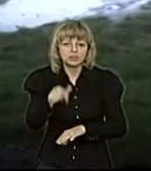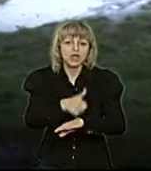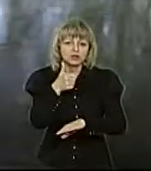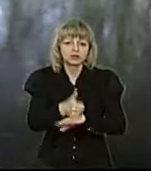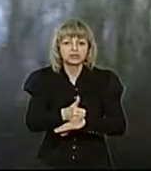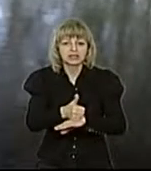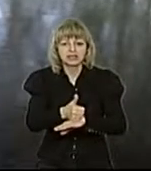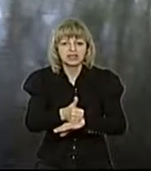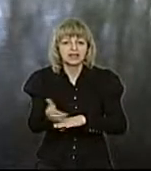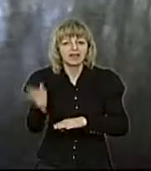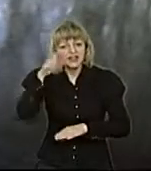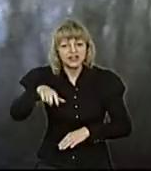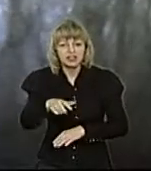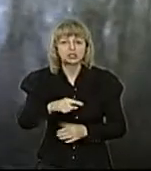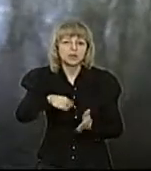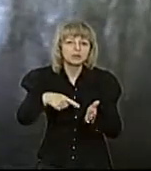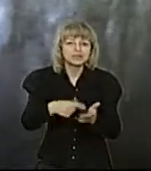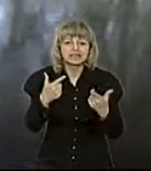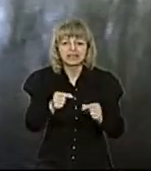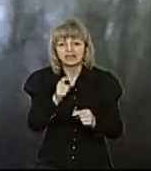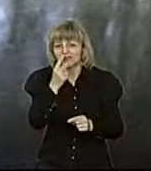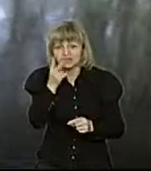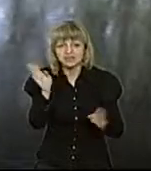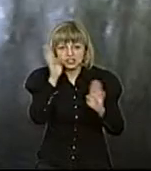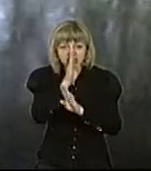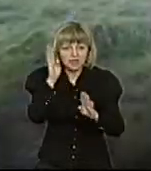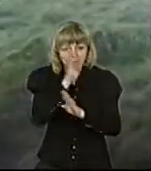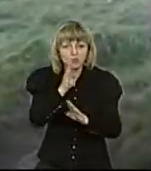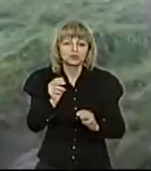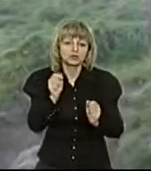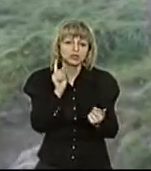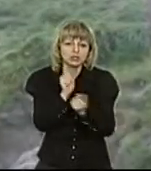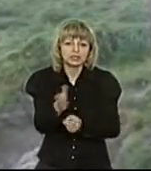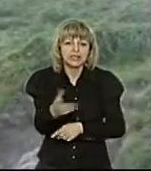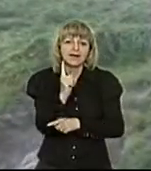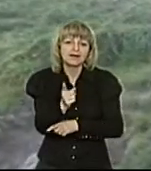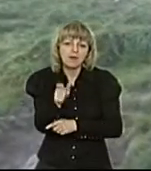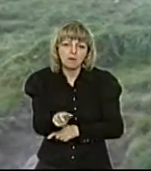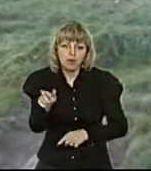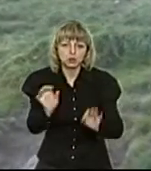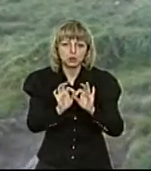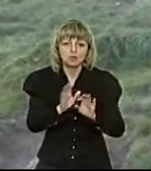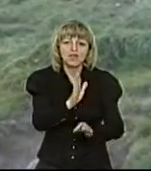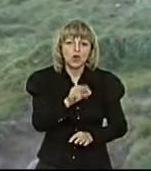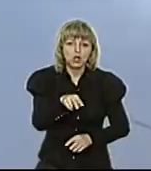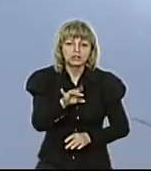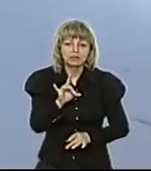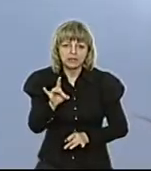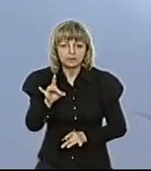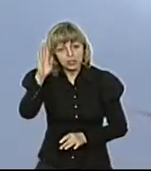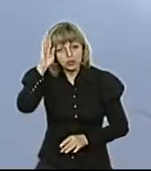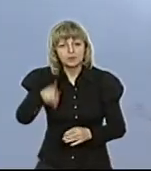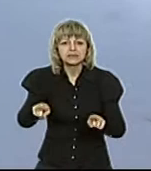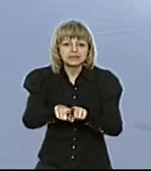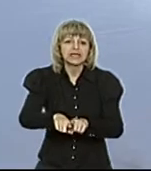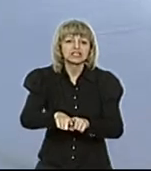обласного центру, де за будь-якої погоди, незалежно від пори року, можна зустріти рибалок, розповідає Володимир Левинець. Чоловік